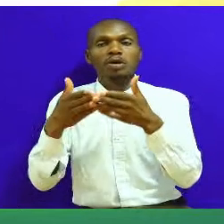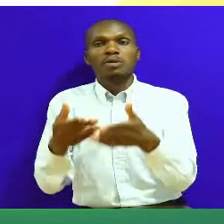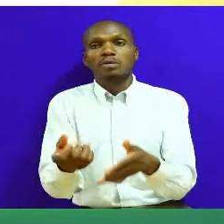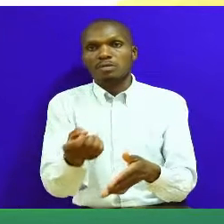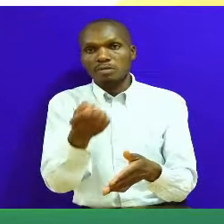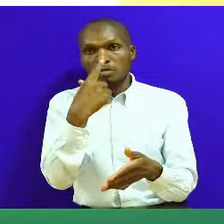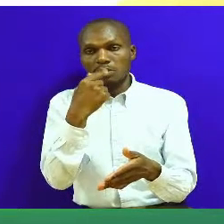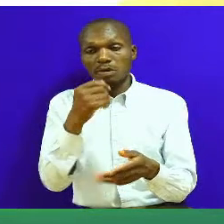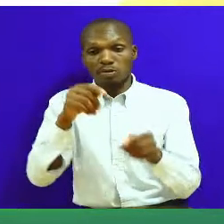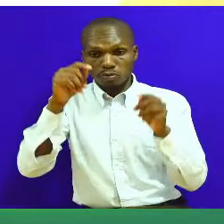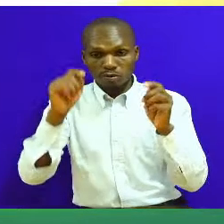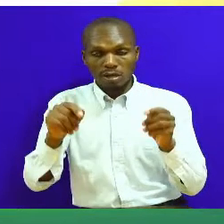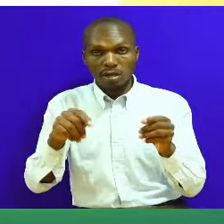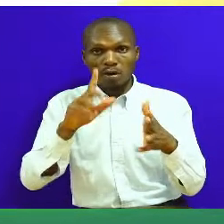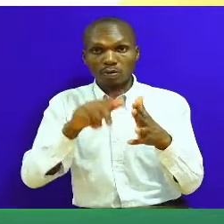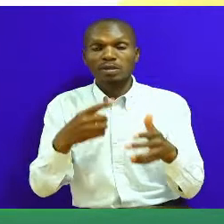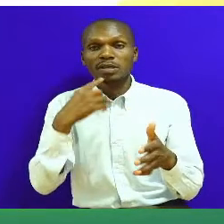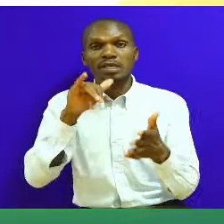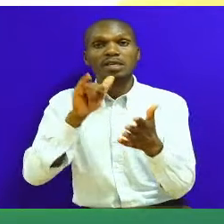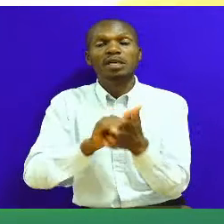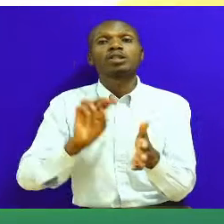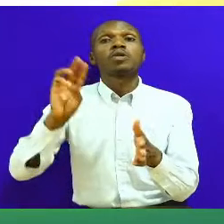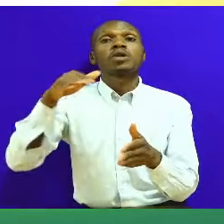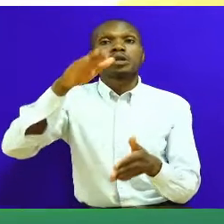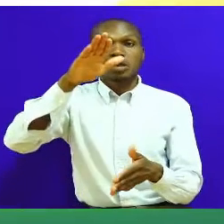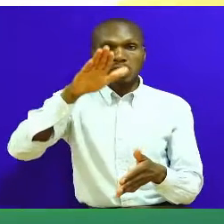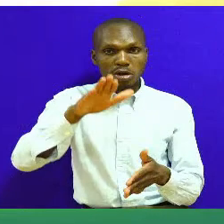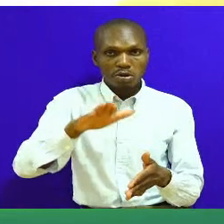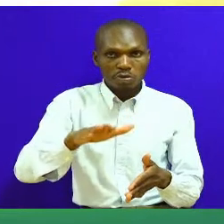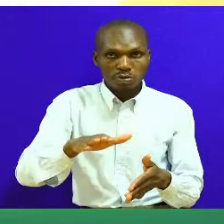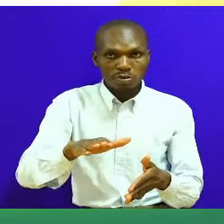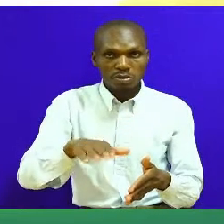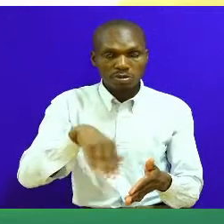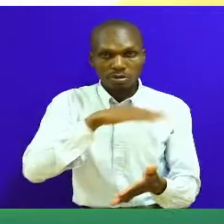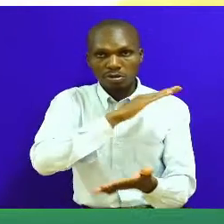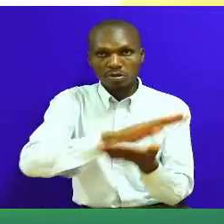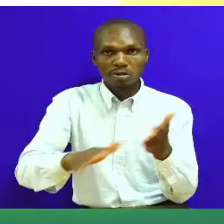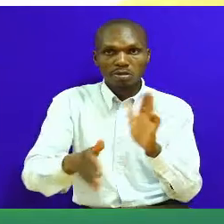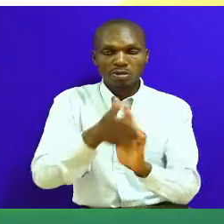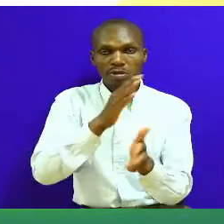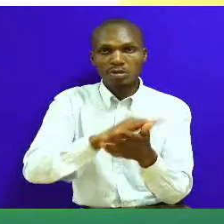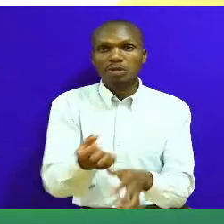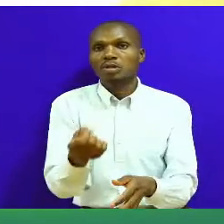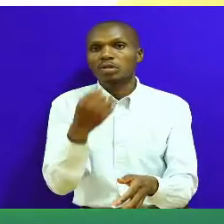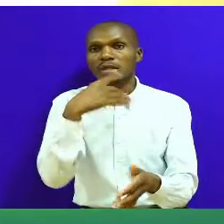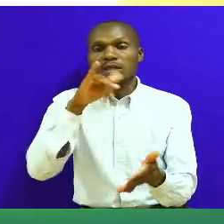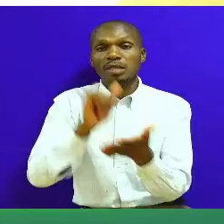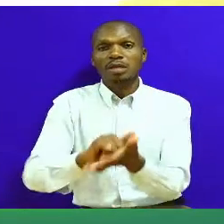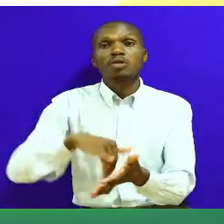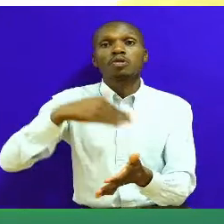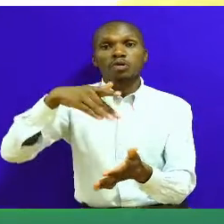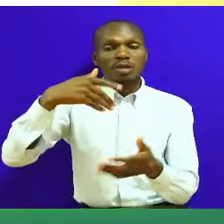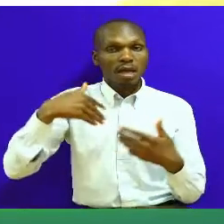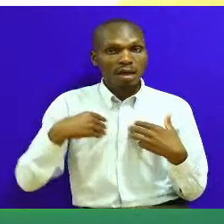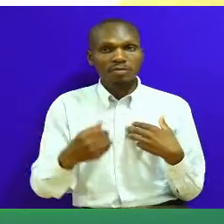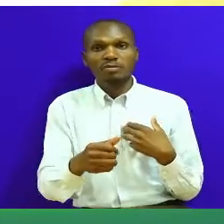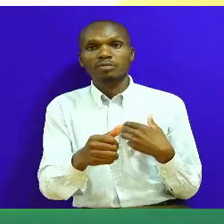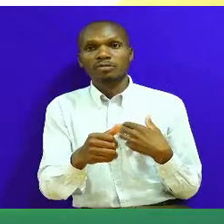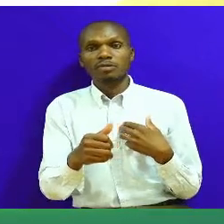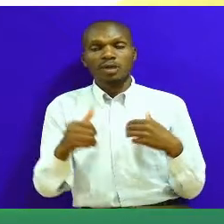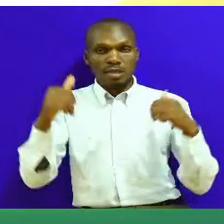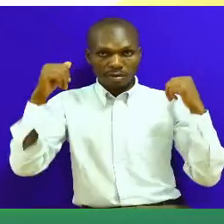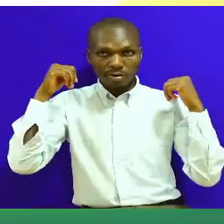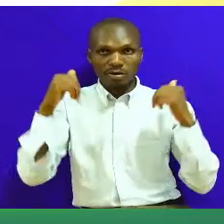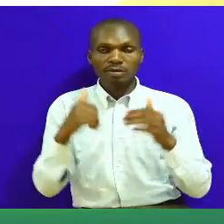tukuli ya lirige ntate virubu na ngechigo keja okubara kwa maliogo kwa berigo kwa hene kiguwa anase nyagetari ya nene iyo kutoka se county